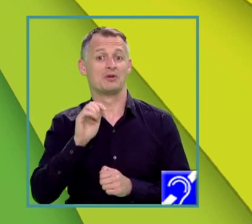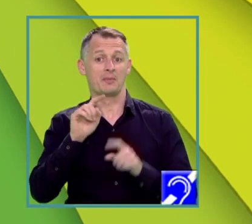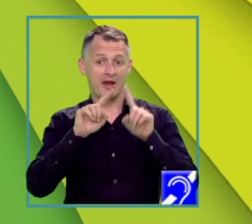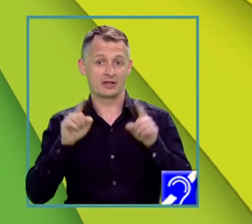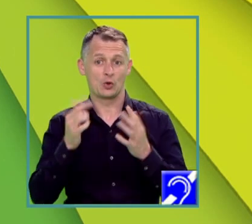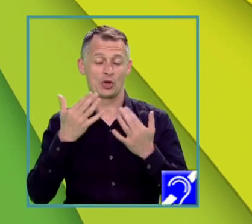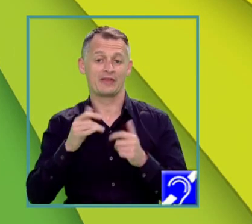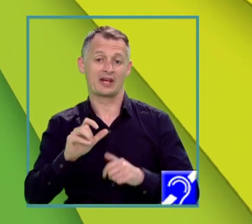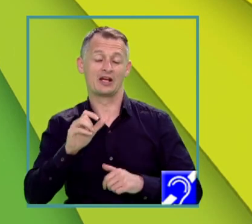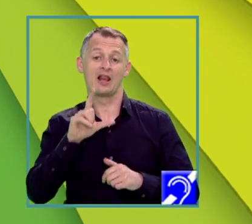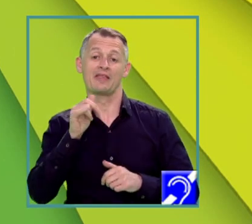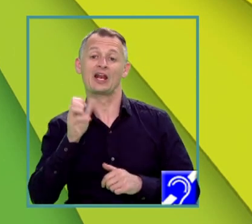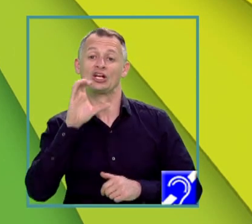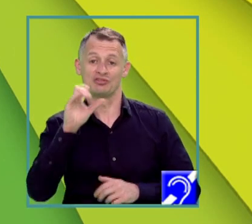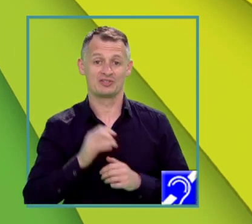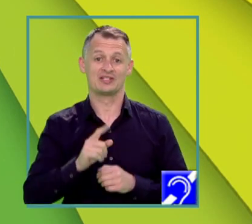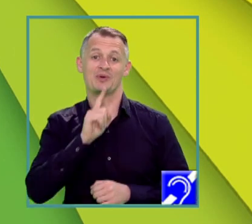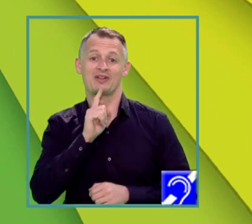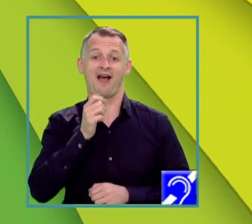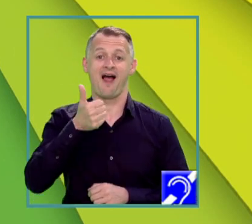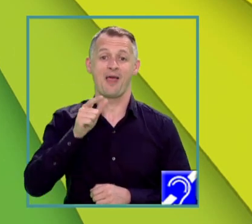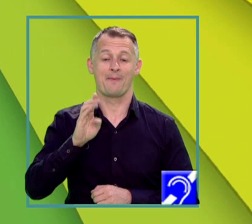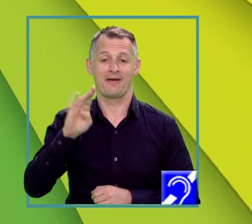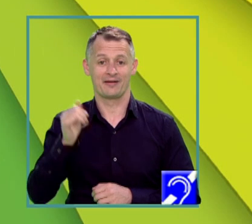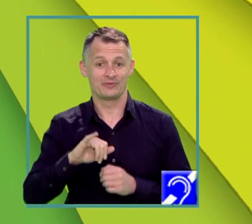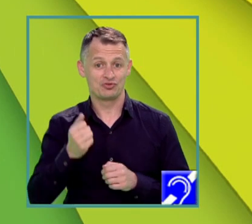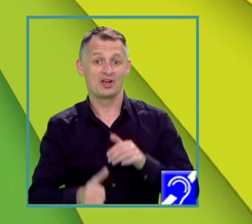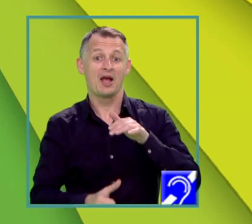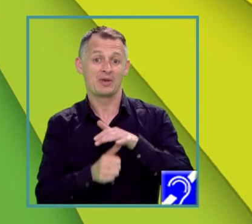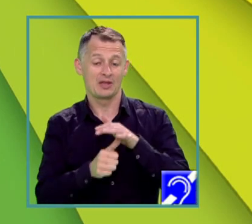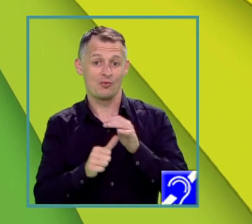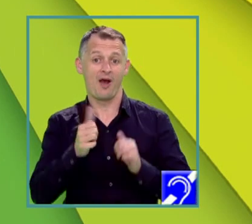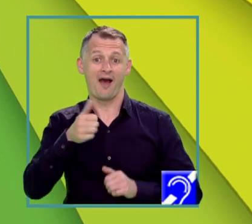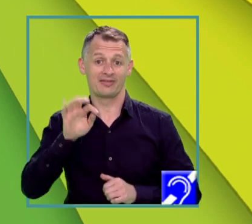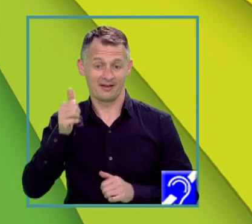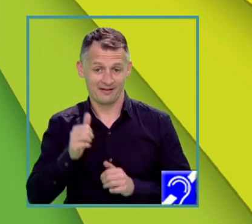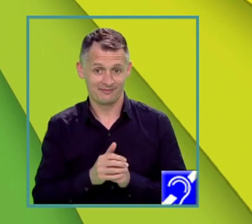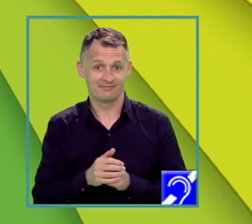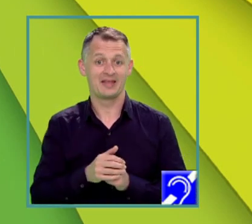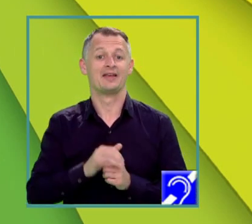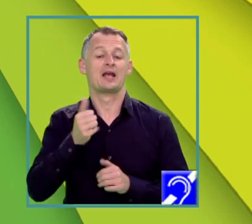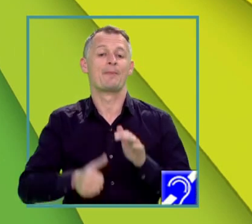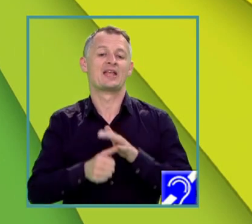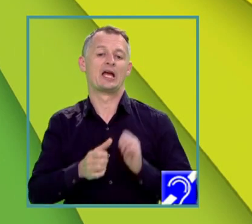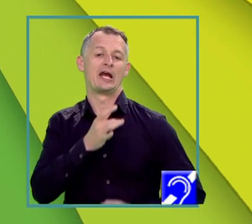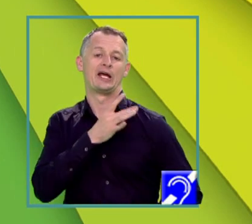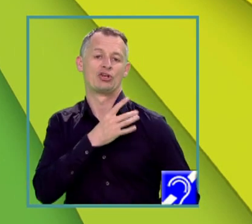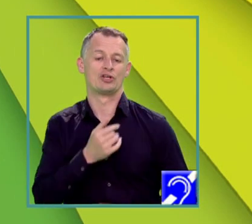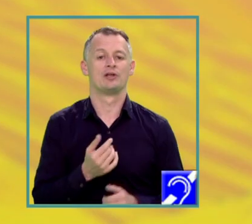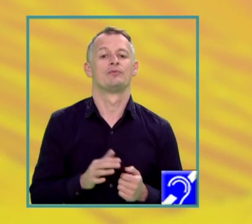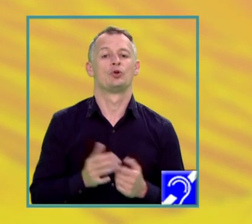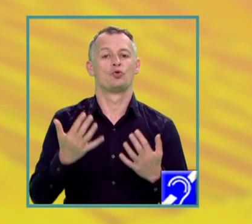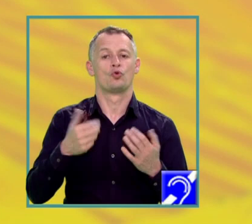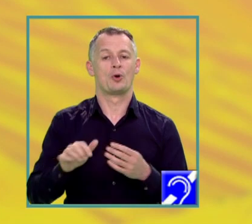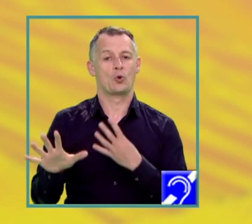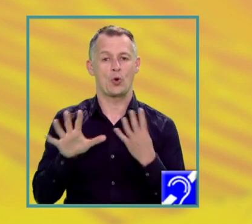creată Albania și orașul capitala Atena de sigur capitala ghid de marcat pe hartă cu numărul 9